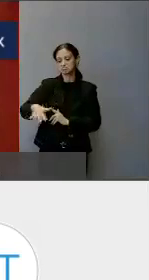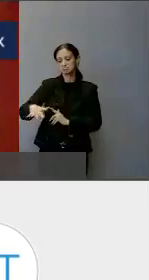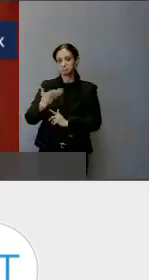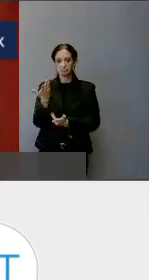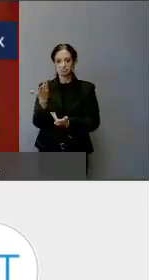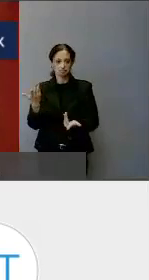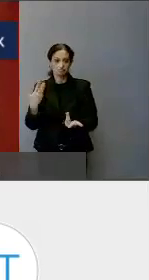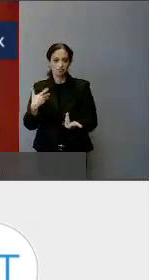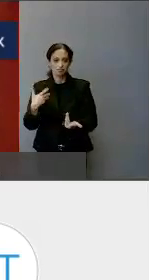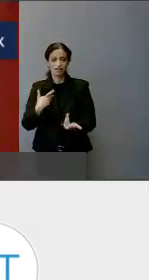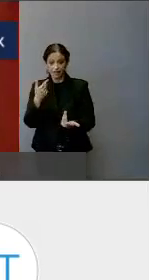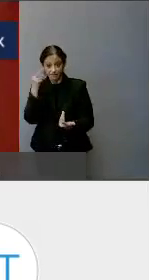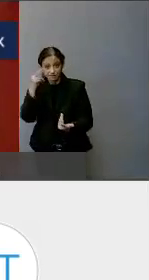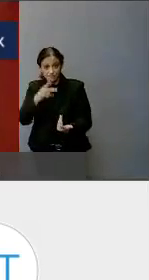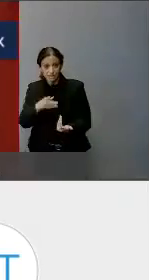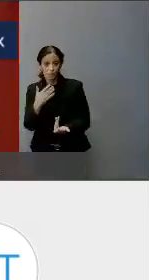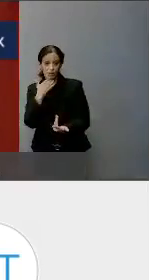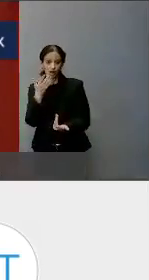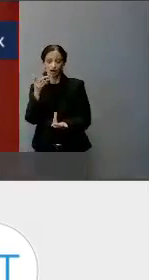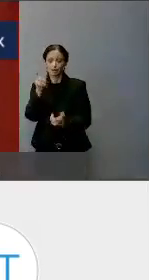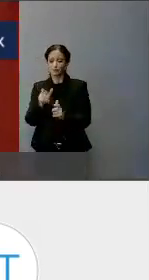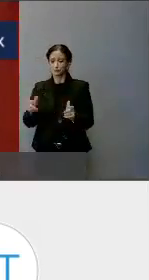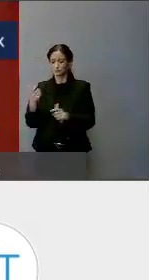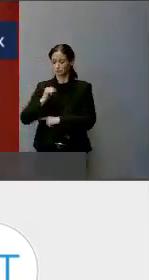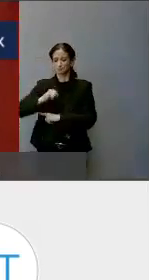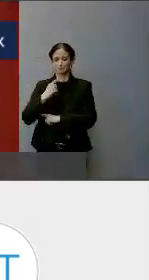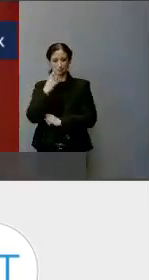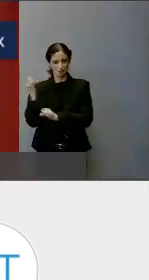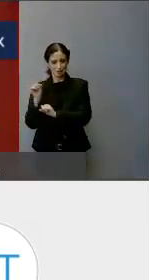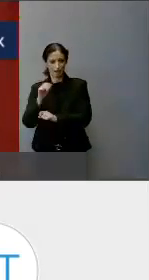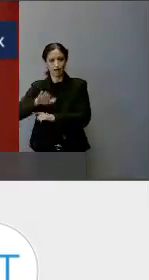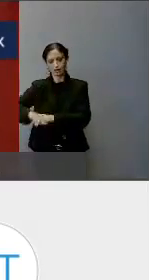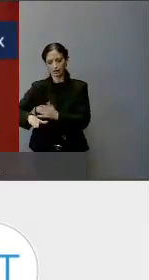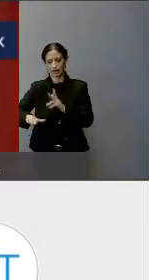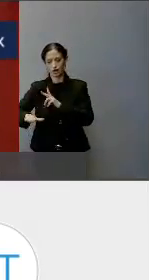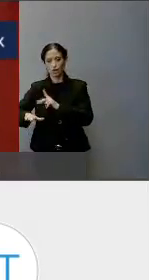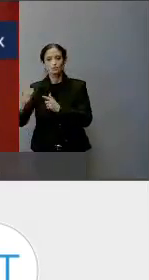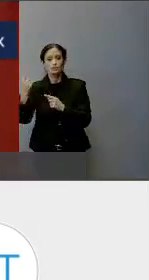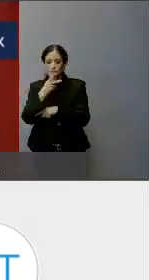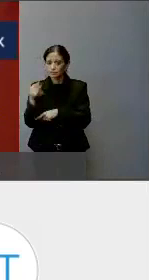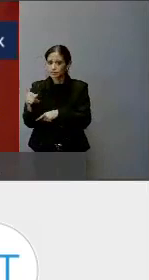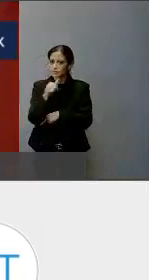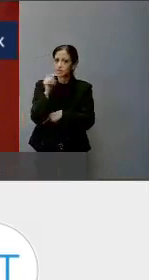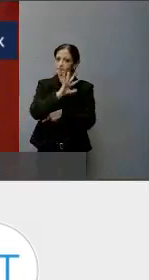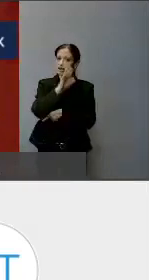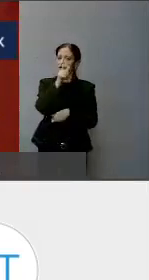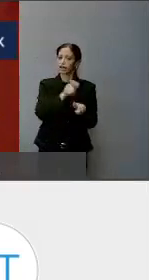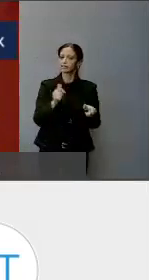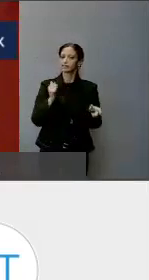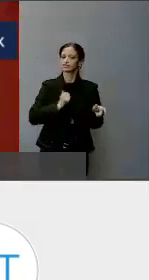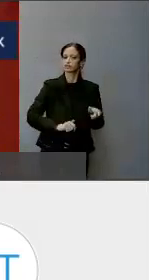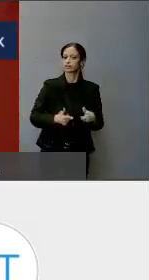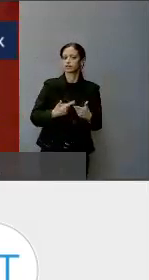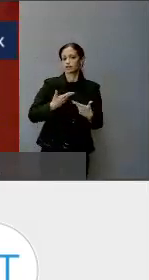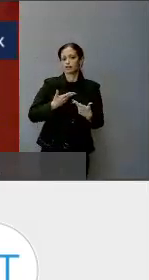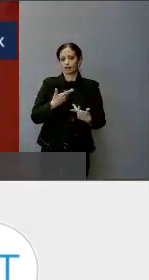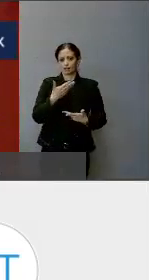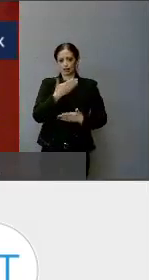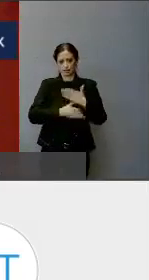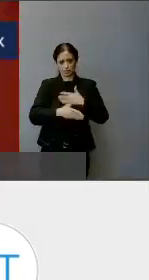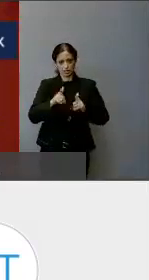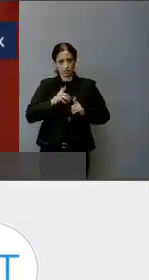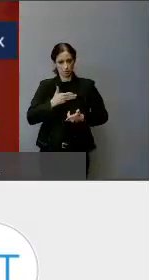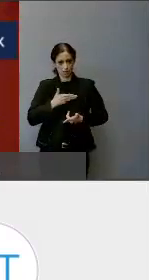che in realtà servono e sono proprio necessari ad altri concittadini portatori di disabilità